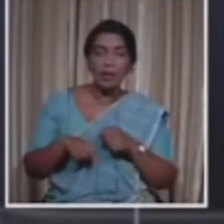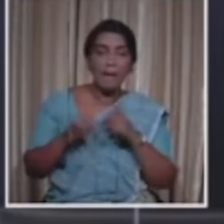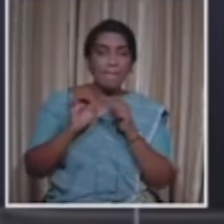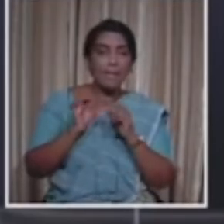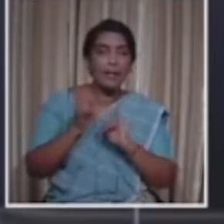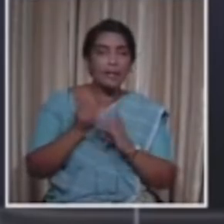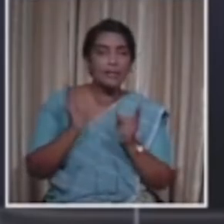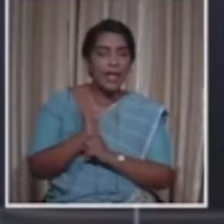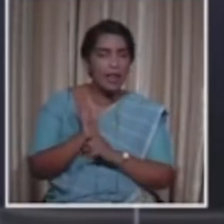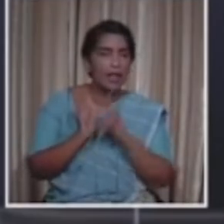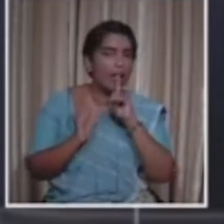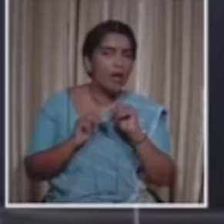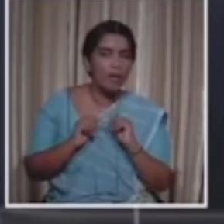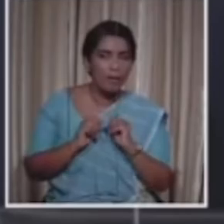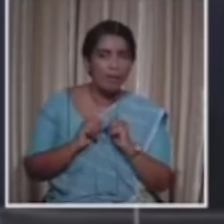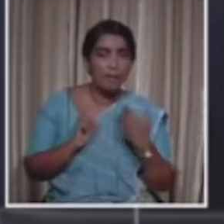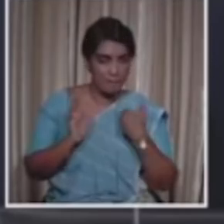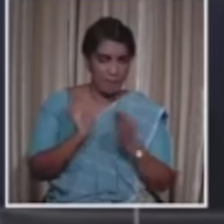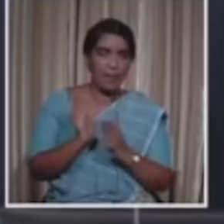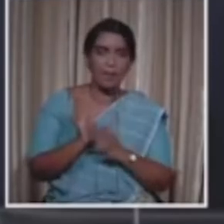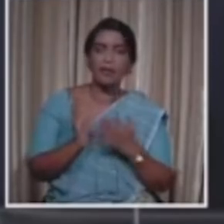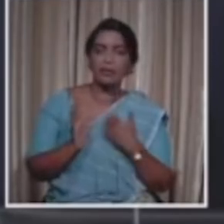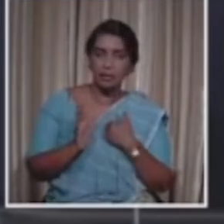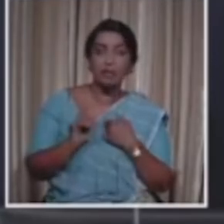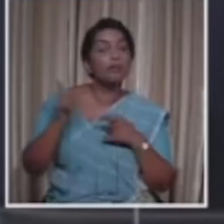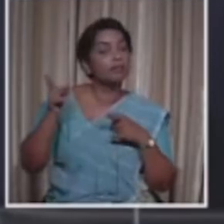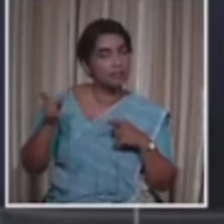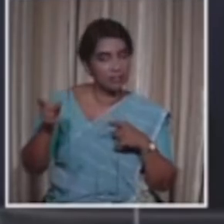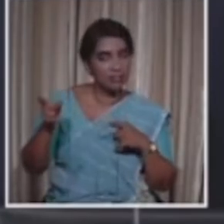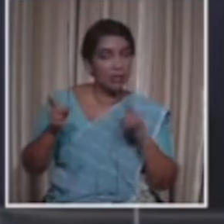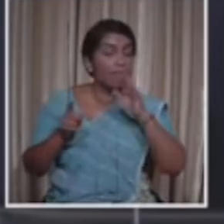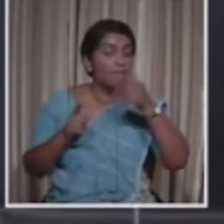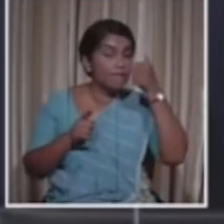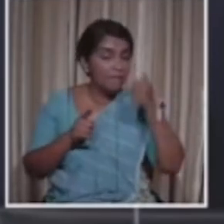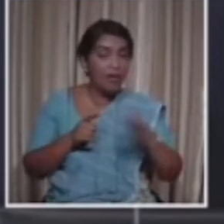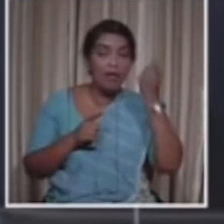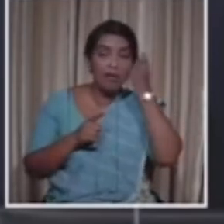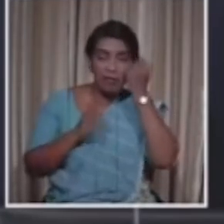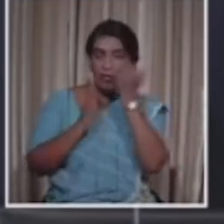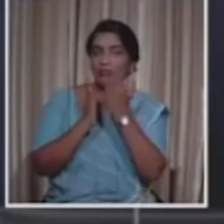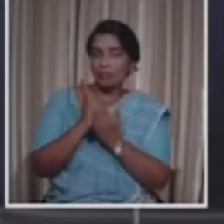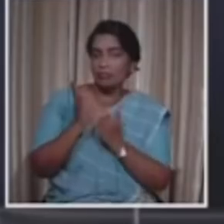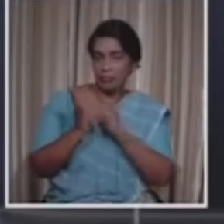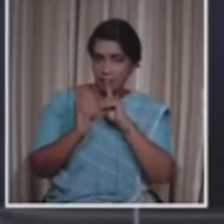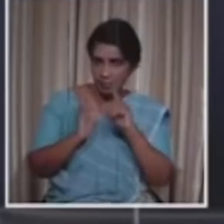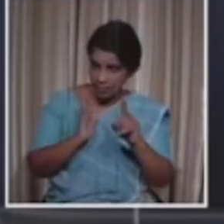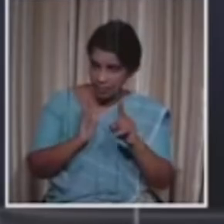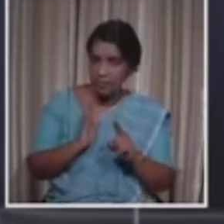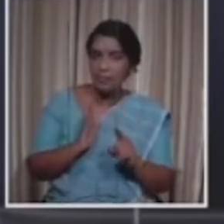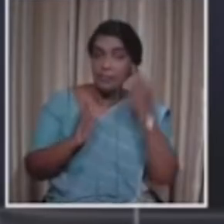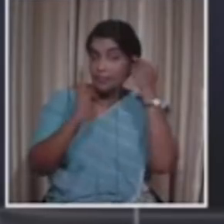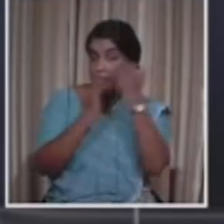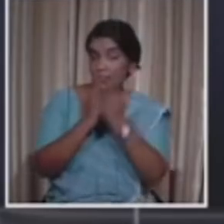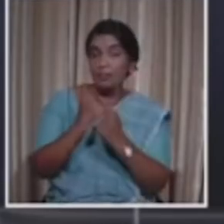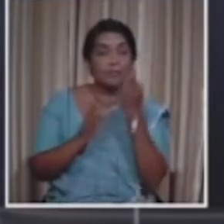මොකද්ද? බය ඇසෝෂියේෂන් ඔෆ් ශ්‍රී ලංකා. මම සමාජිකේ. අන්න ඊටාම වැදගත් යෝජනා මාලාවක් ඉදිරිපත් කළා දිනු. කරුණු 13ක්